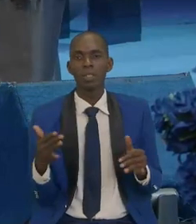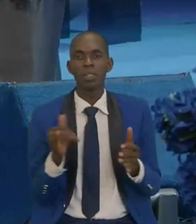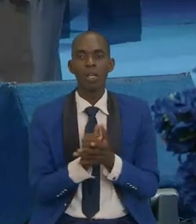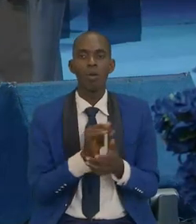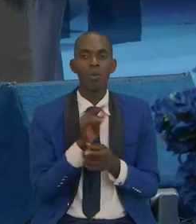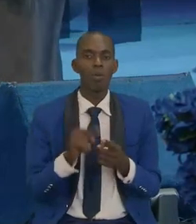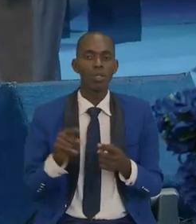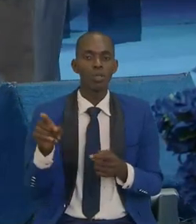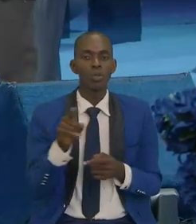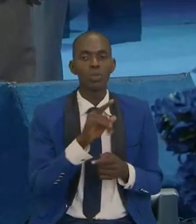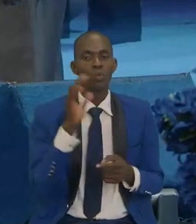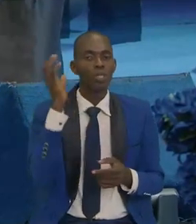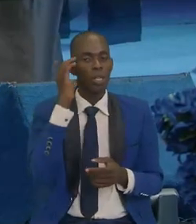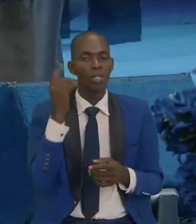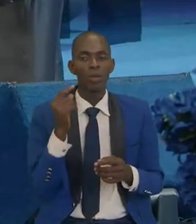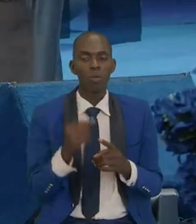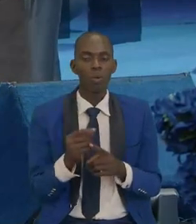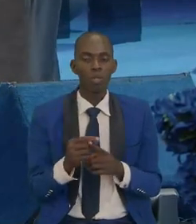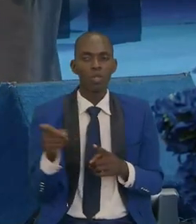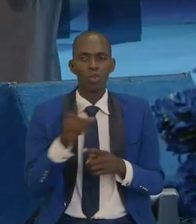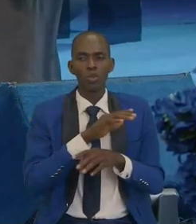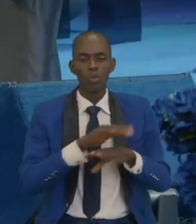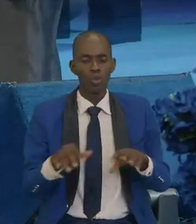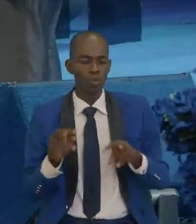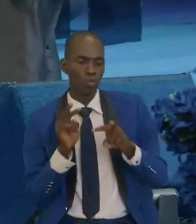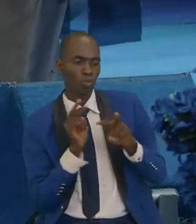Lorsque tu entends la parole, tu écoutes la parole,